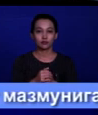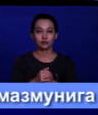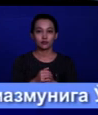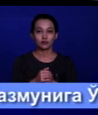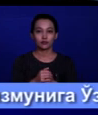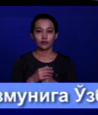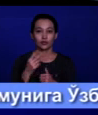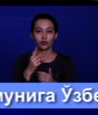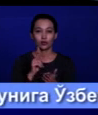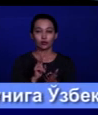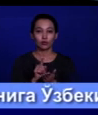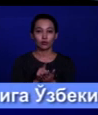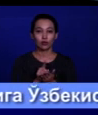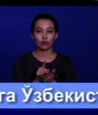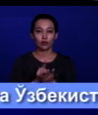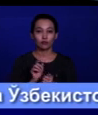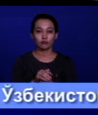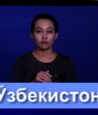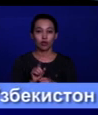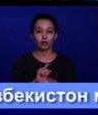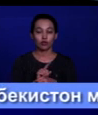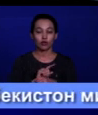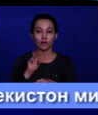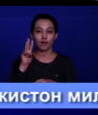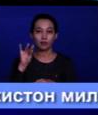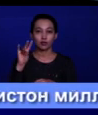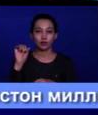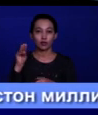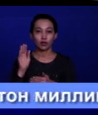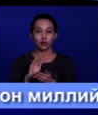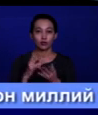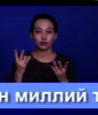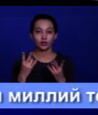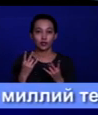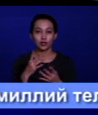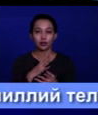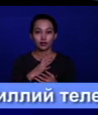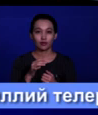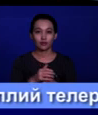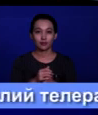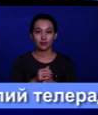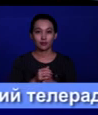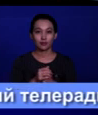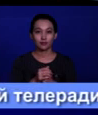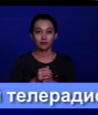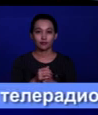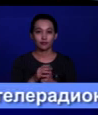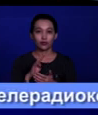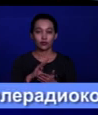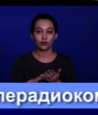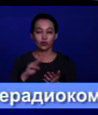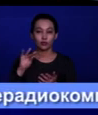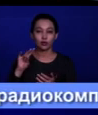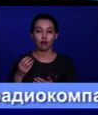Keyingi topshirig'imiz soat va minutlarda ifodalang. 90 minut 1 soat 30 minutga